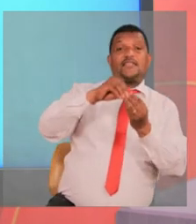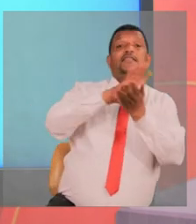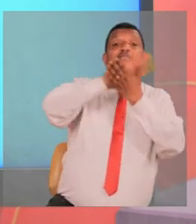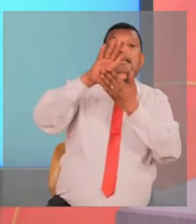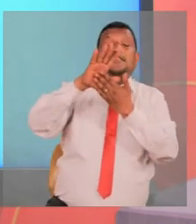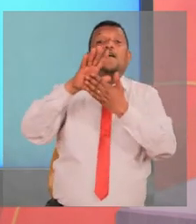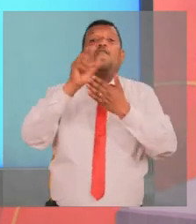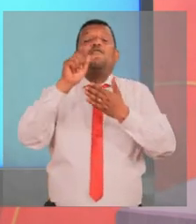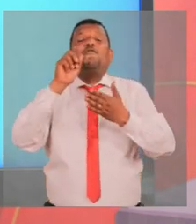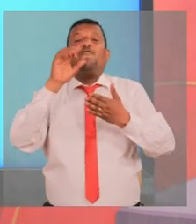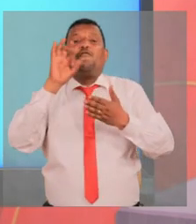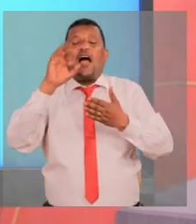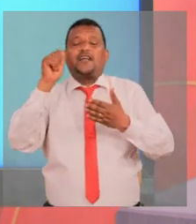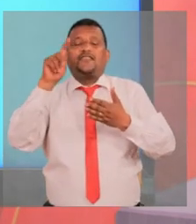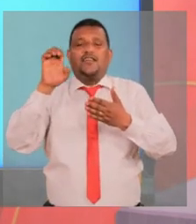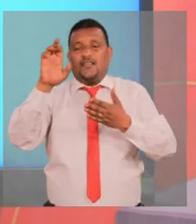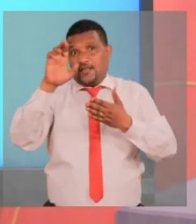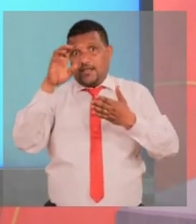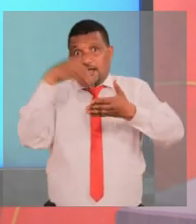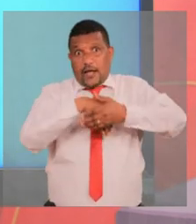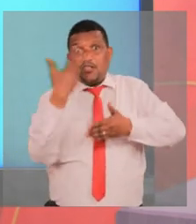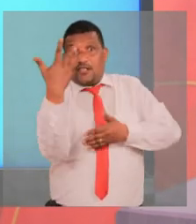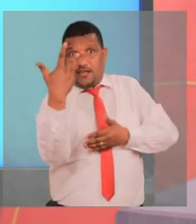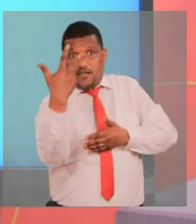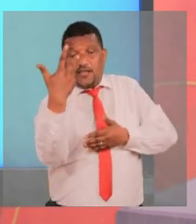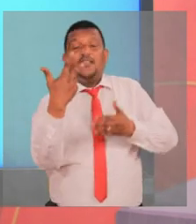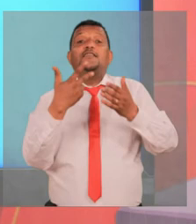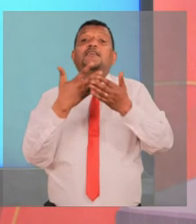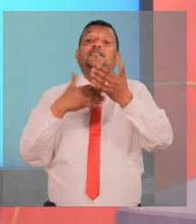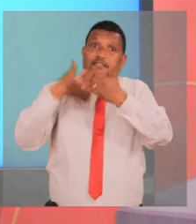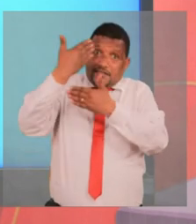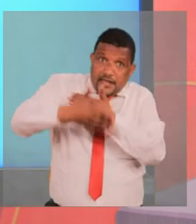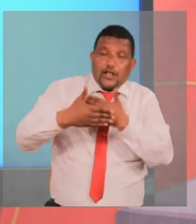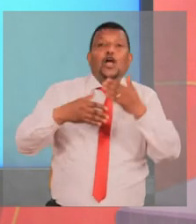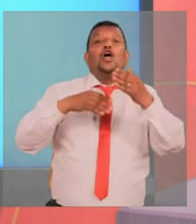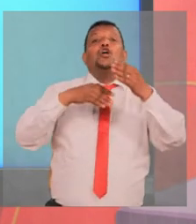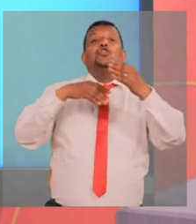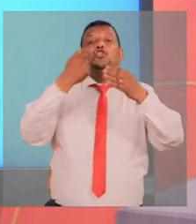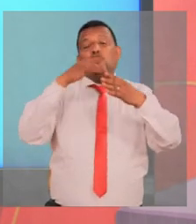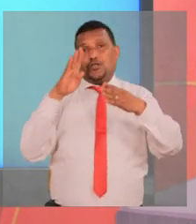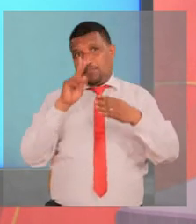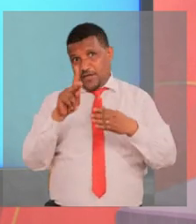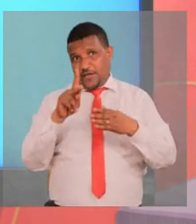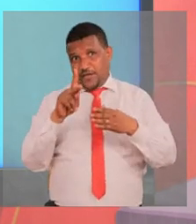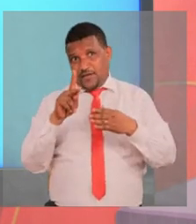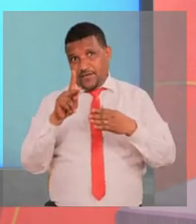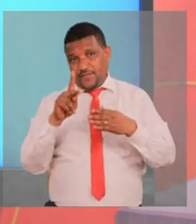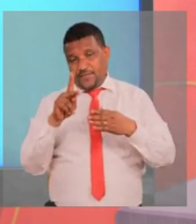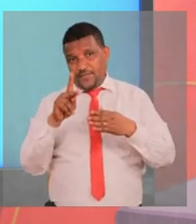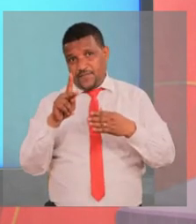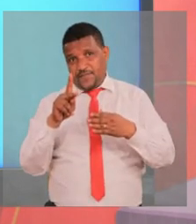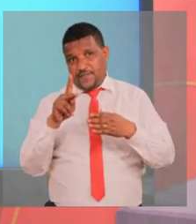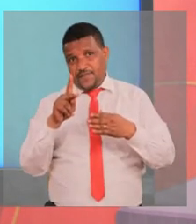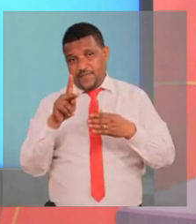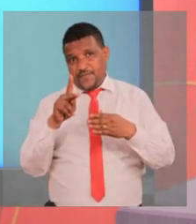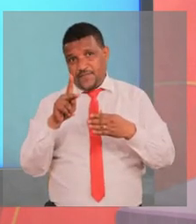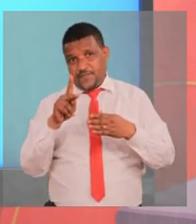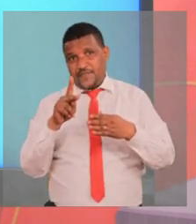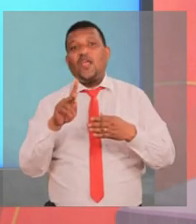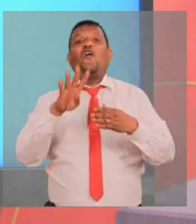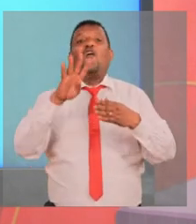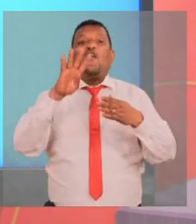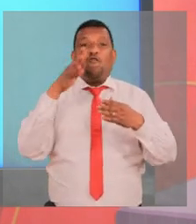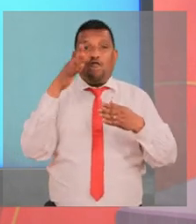subscribe करे कि इन थे घटनास्थल प्रोडक्ट्स इज और